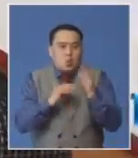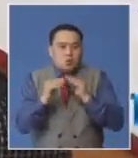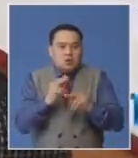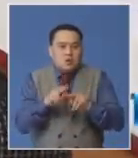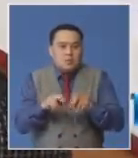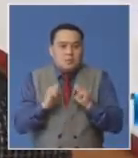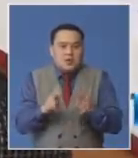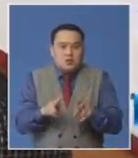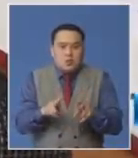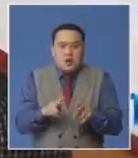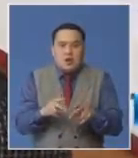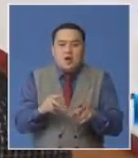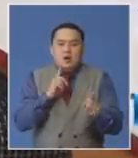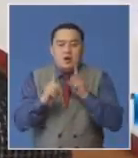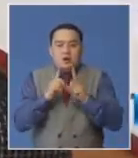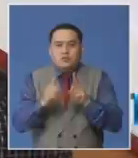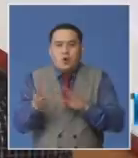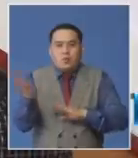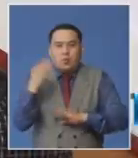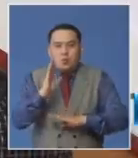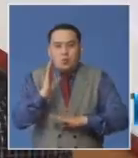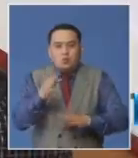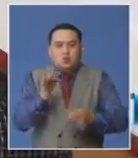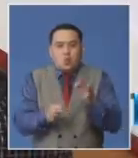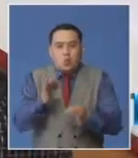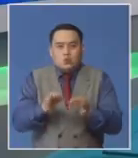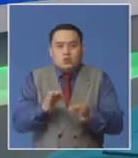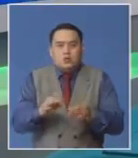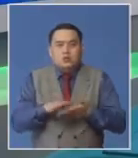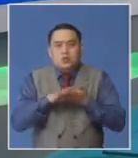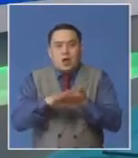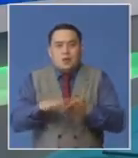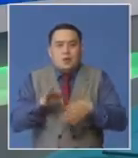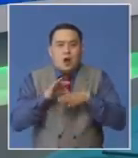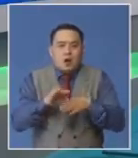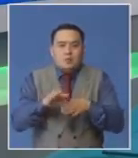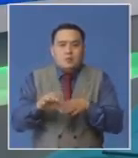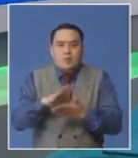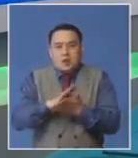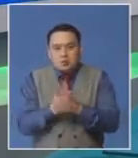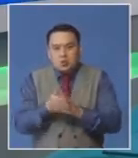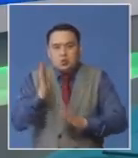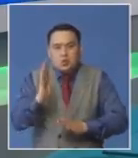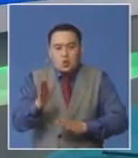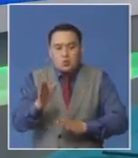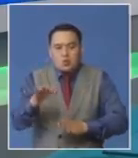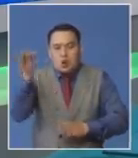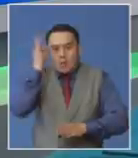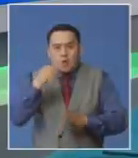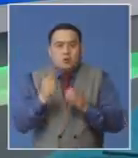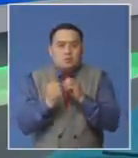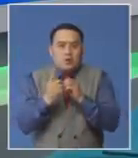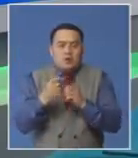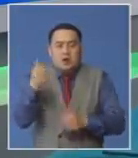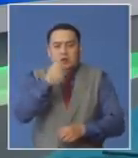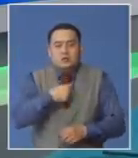по словам лектора в недалеком будущем все судебные иски будут проходить процедуру медиации напомним закон был